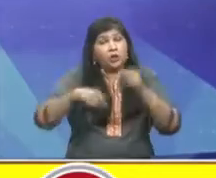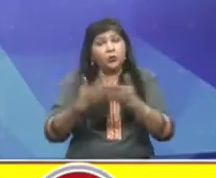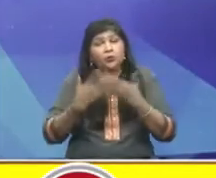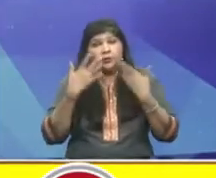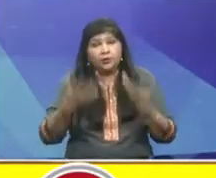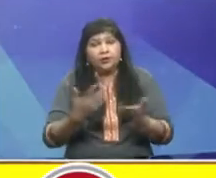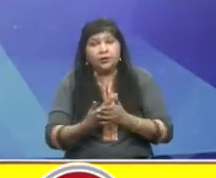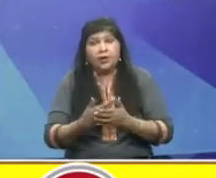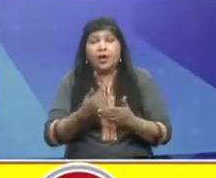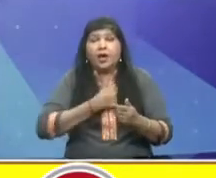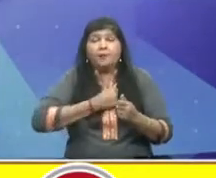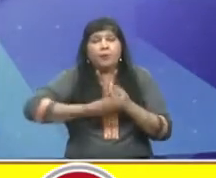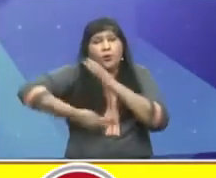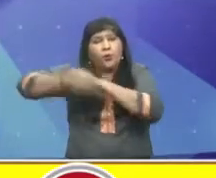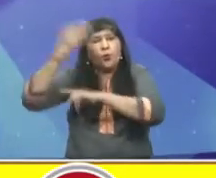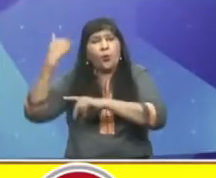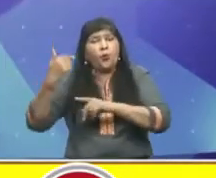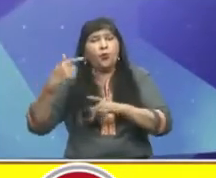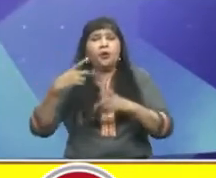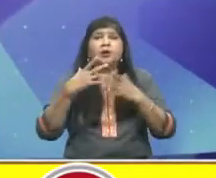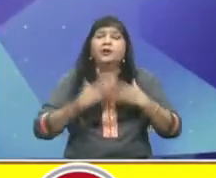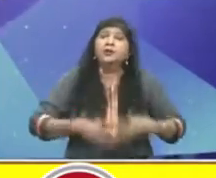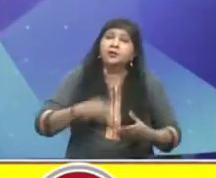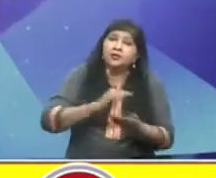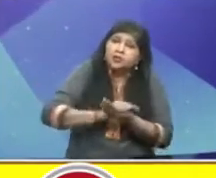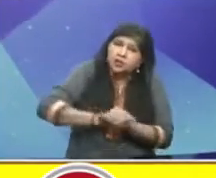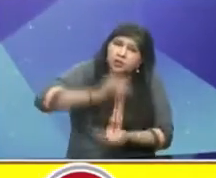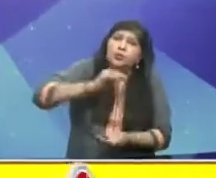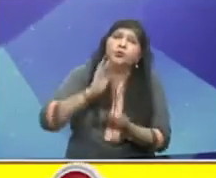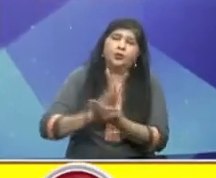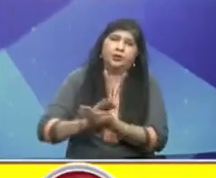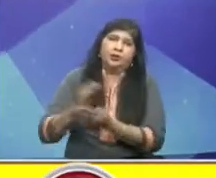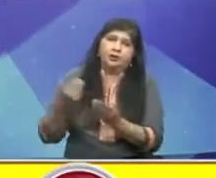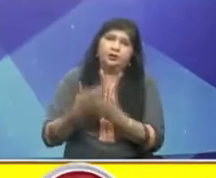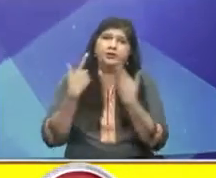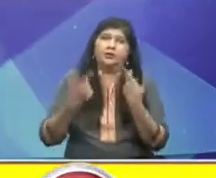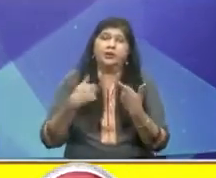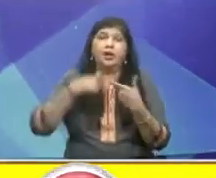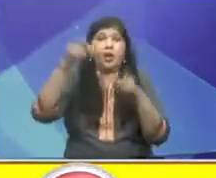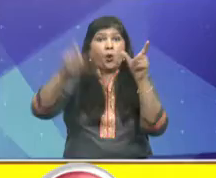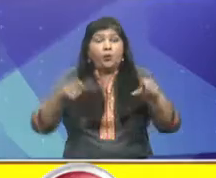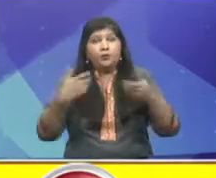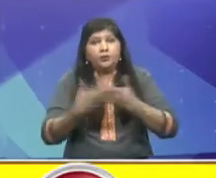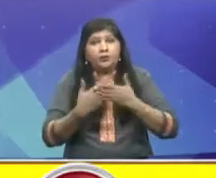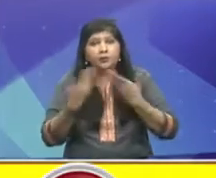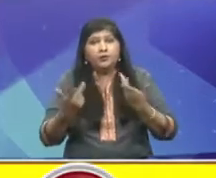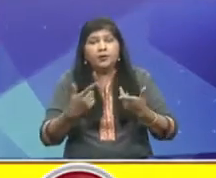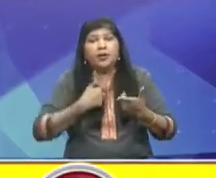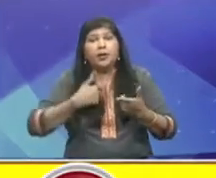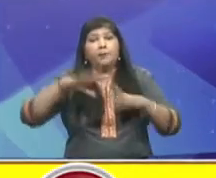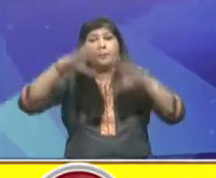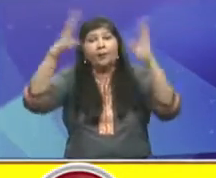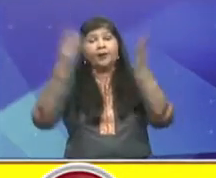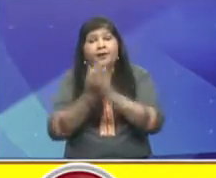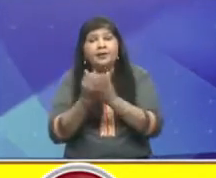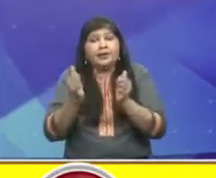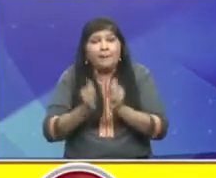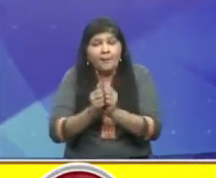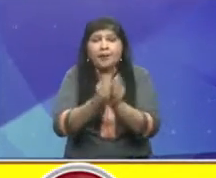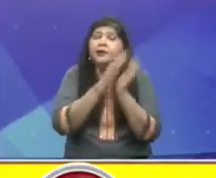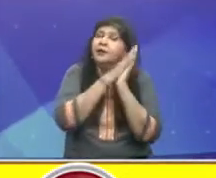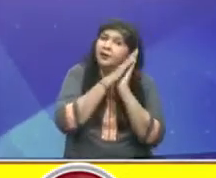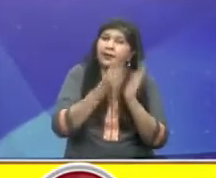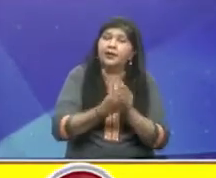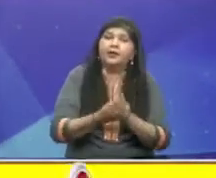ने अपनी प्राकृतिक विरासत के रंगों को संजोकर रखा है। इन लोगों ने प्रकृति के साथ मिलकर रहने की